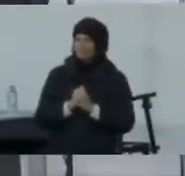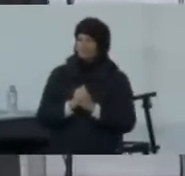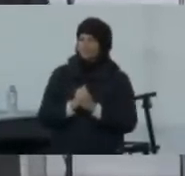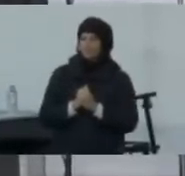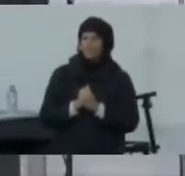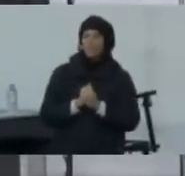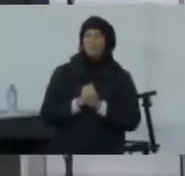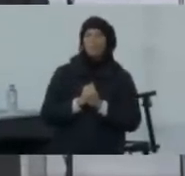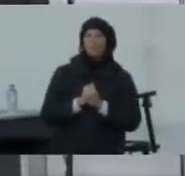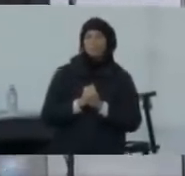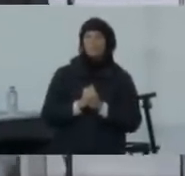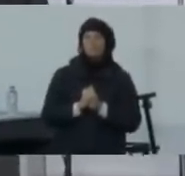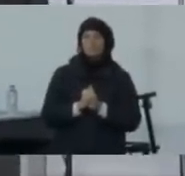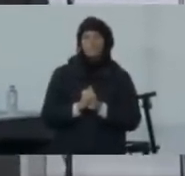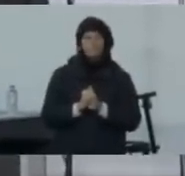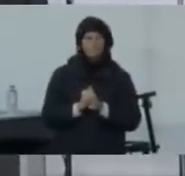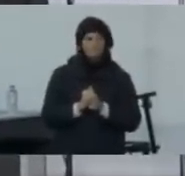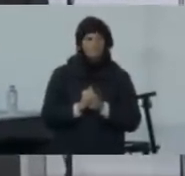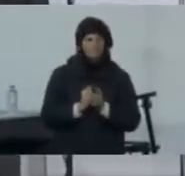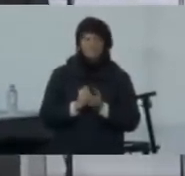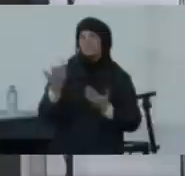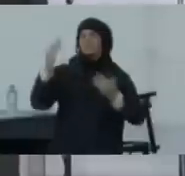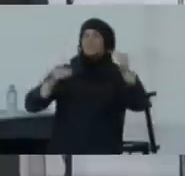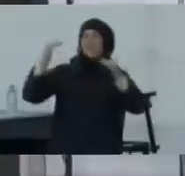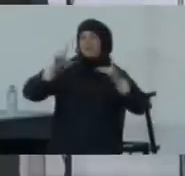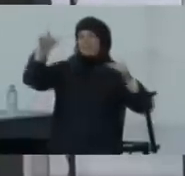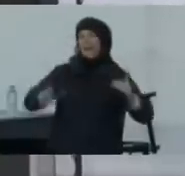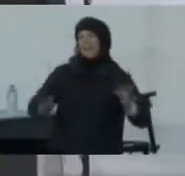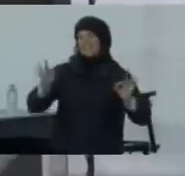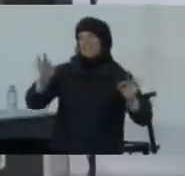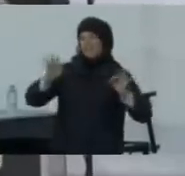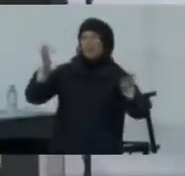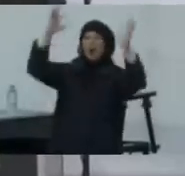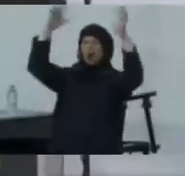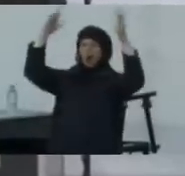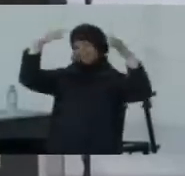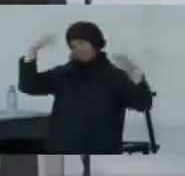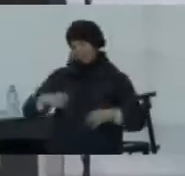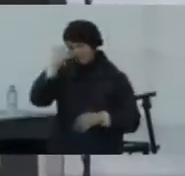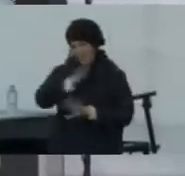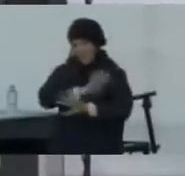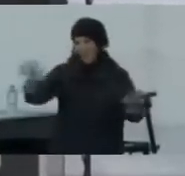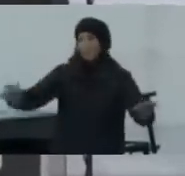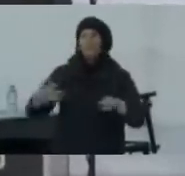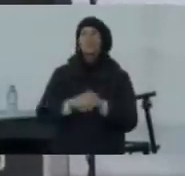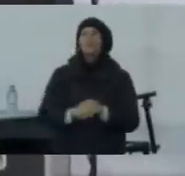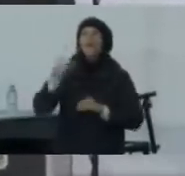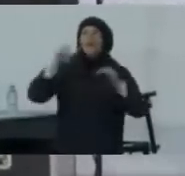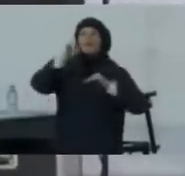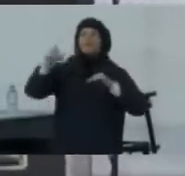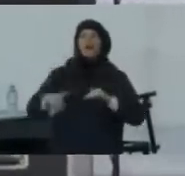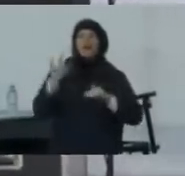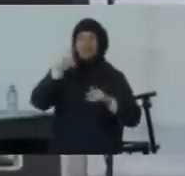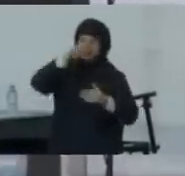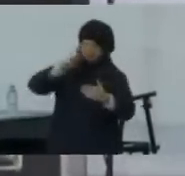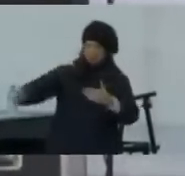Questa. E vabbè, come tocca Equitalia, prendi un applauso. Prima di abolirla deve fare questo servizio. E